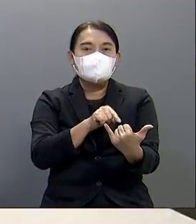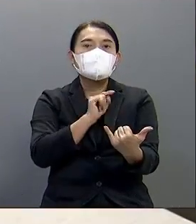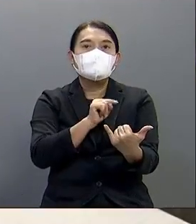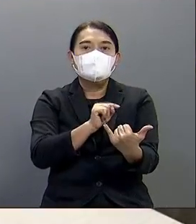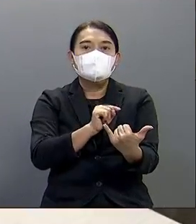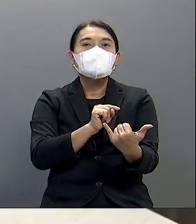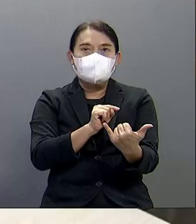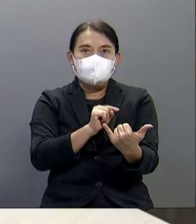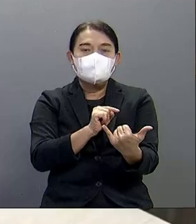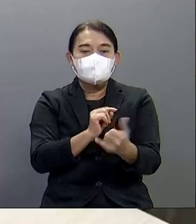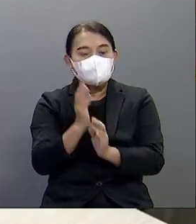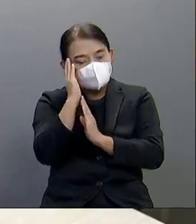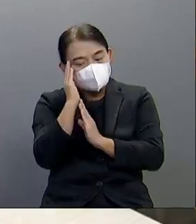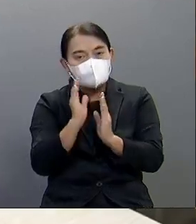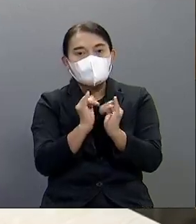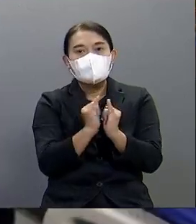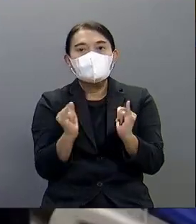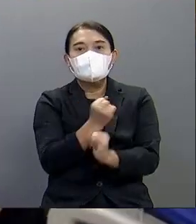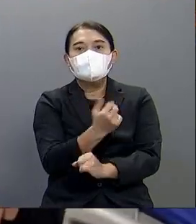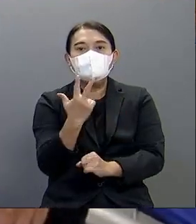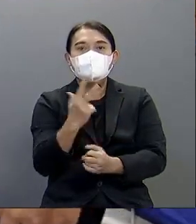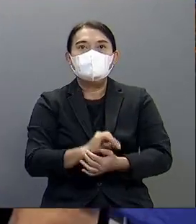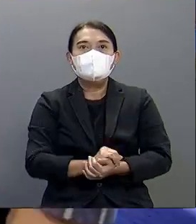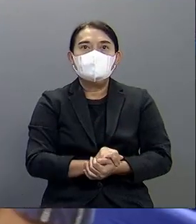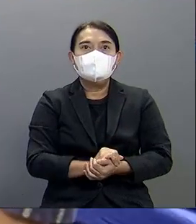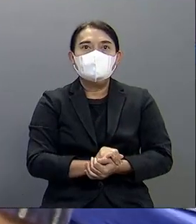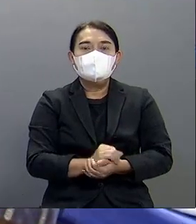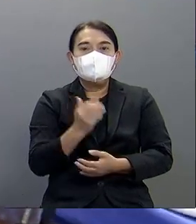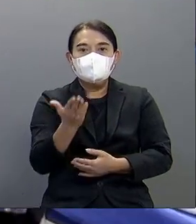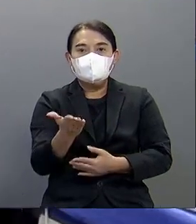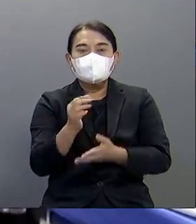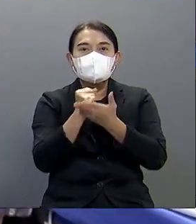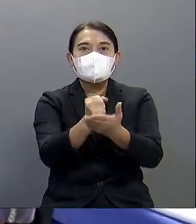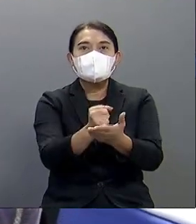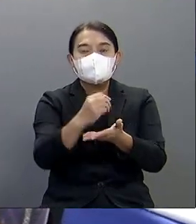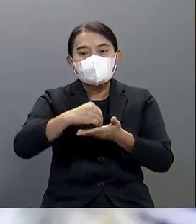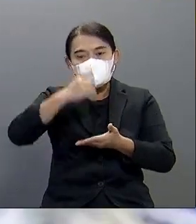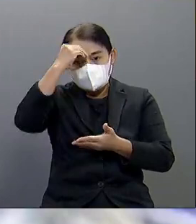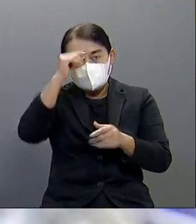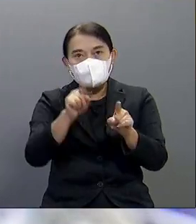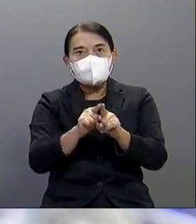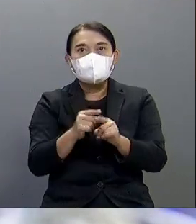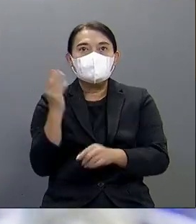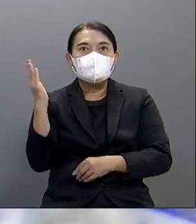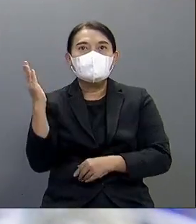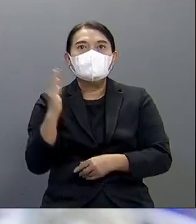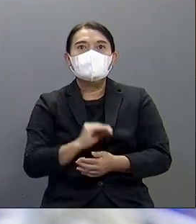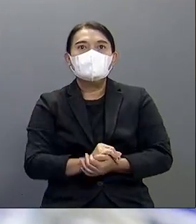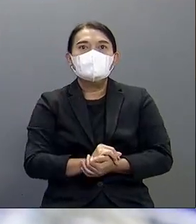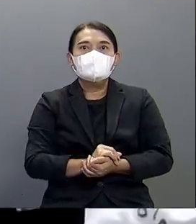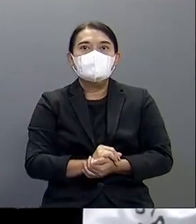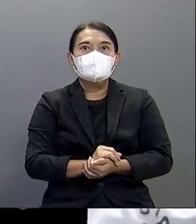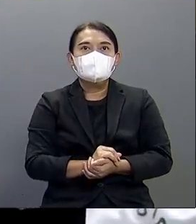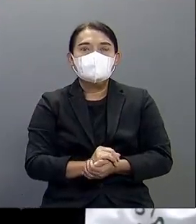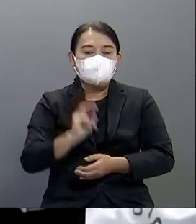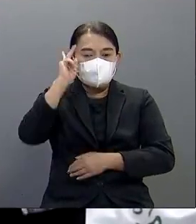อุบัติเหตุและฉุกเฉิน3คนหนึ่งในจำนวนนั้นก็คือคนที่ไปช่วยเหลือน้องนักเรียนนะคะนายอรรถชัยนะคะสื่อสังคมออน